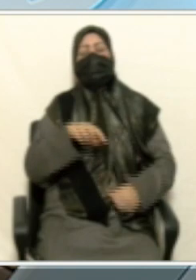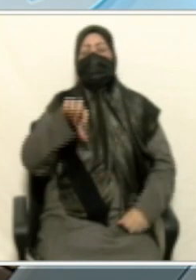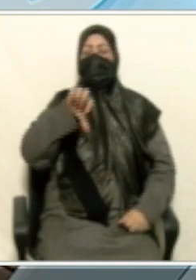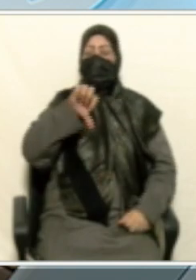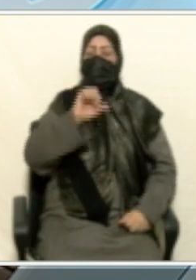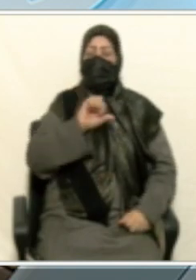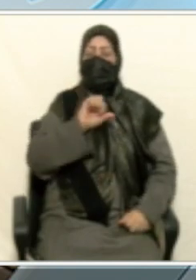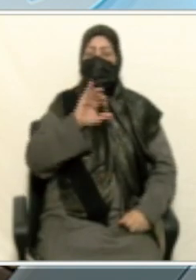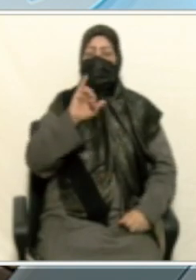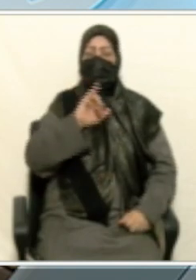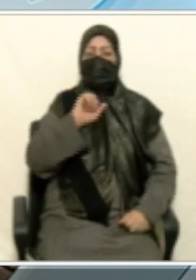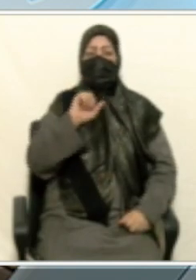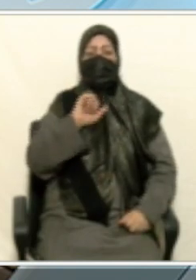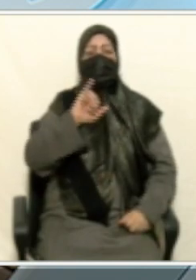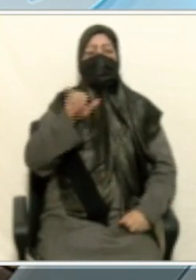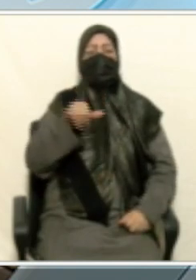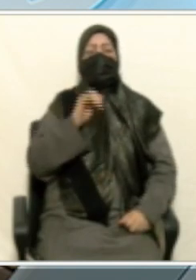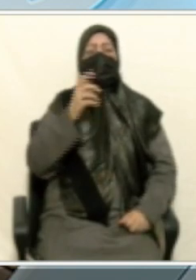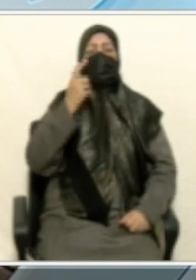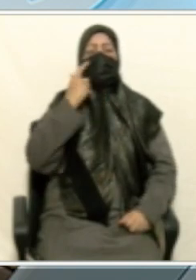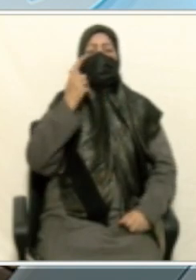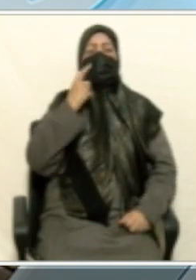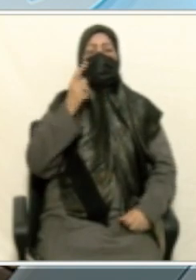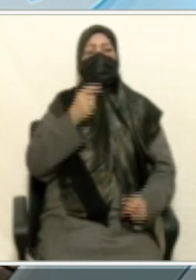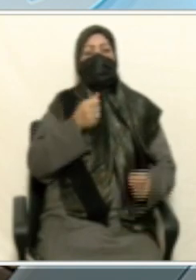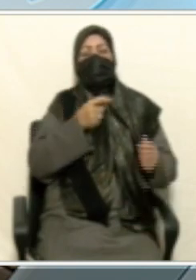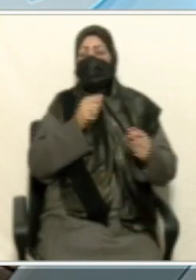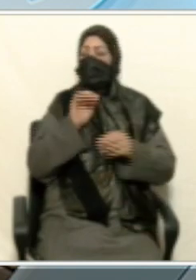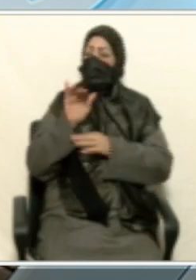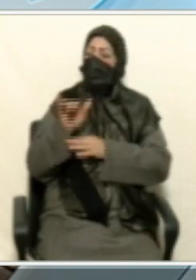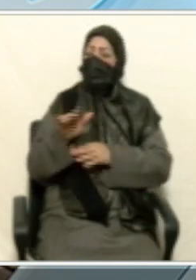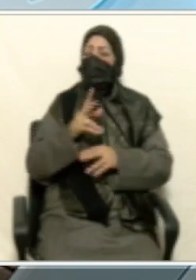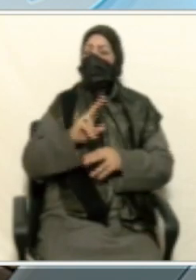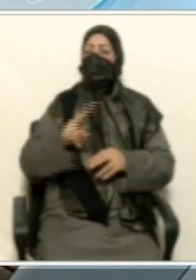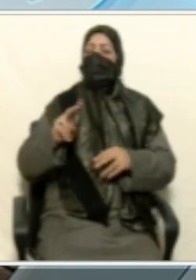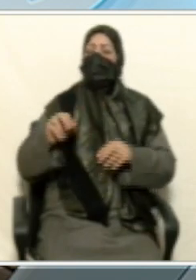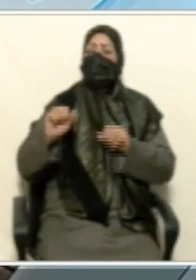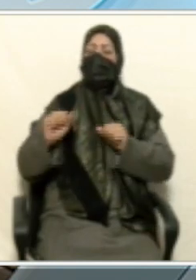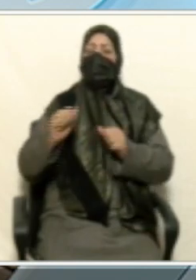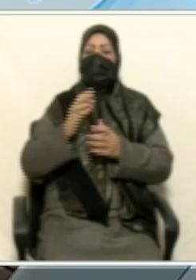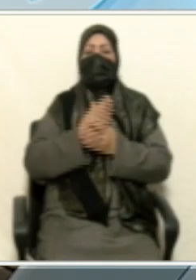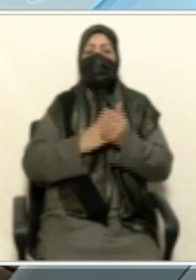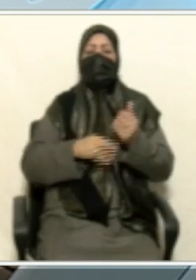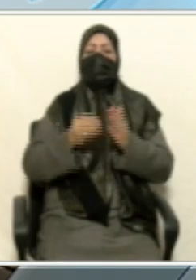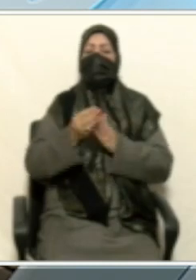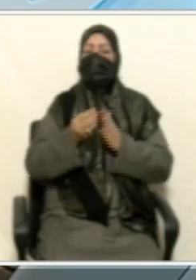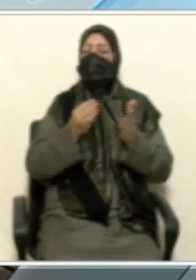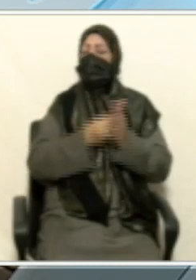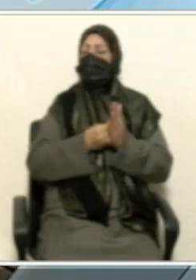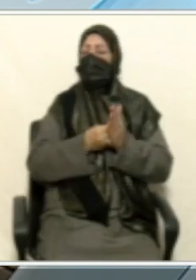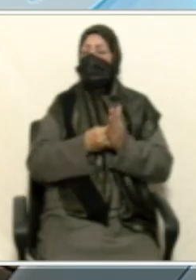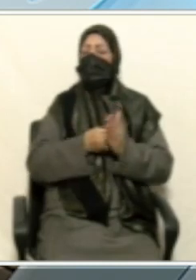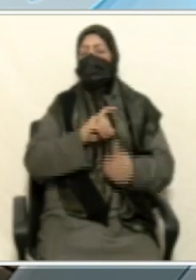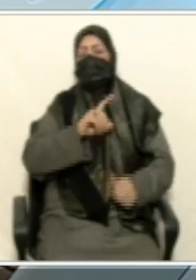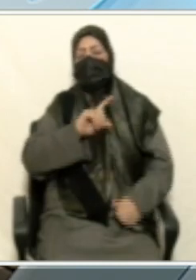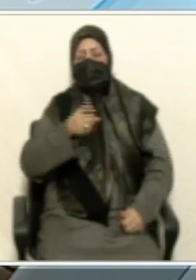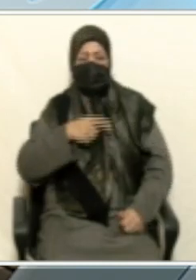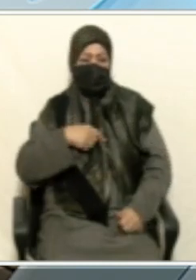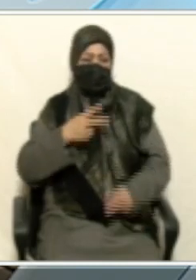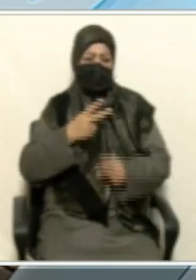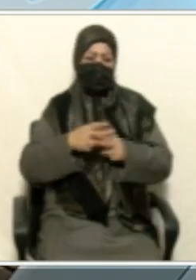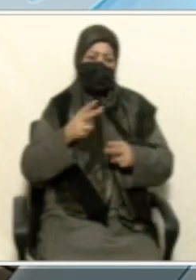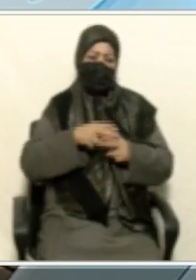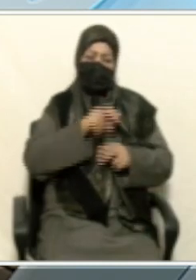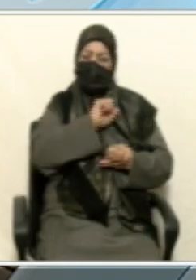وفق مصلحتهم وما يفيدهم. ولذلك منع كثير من أهل العلم استلاف أموالهم ونحو